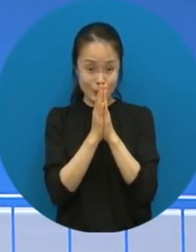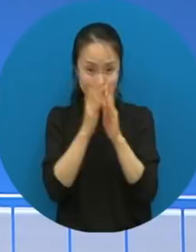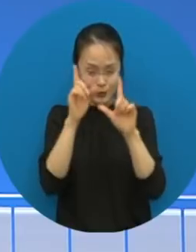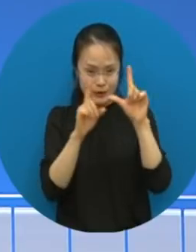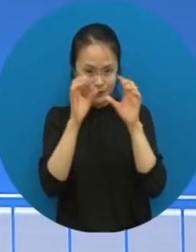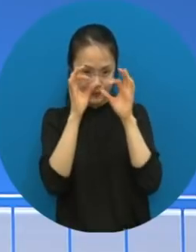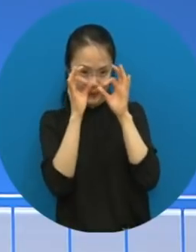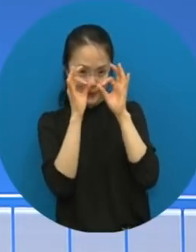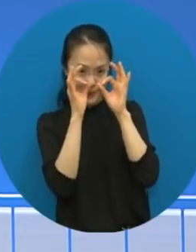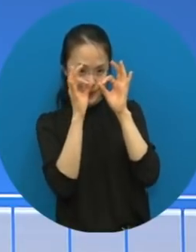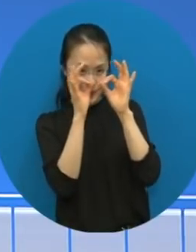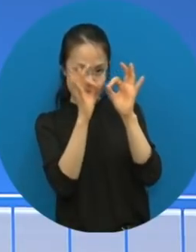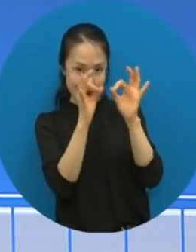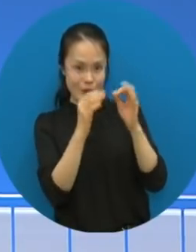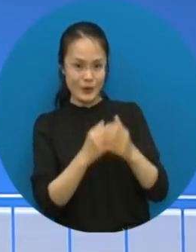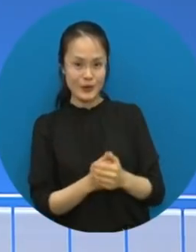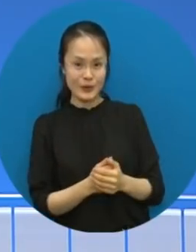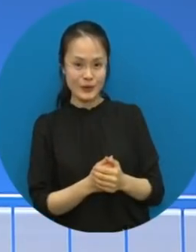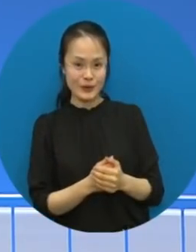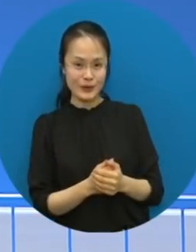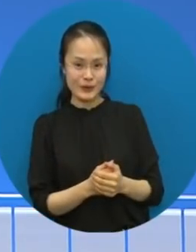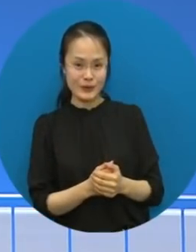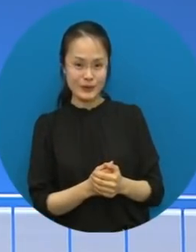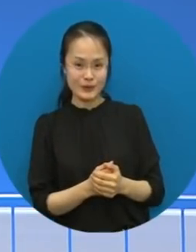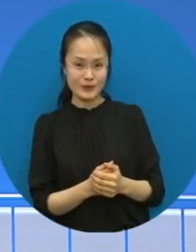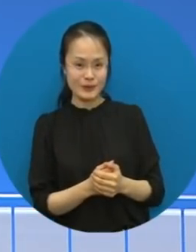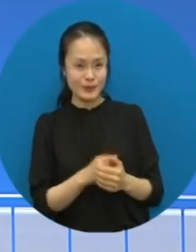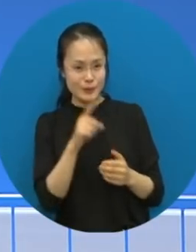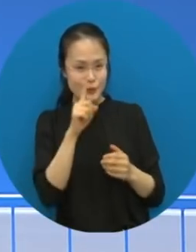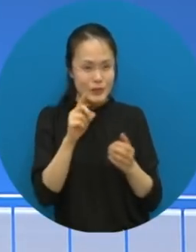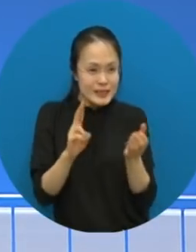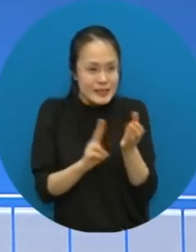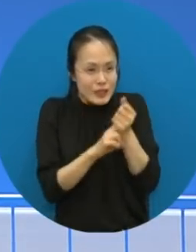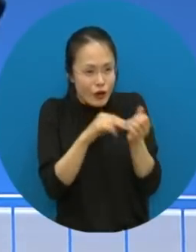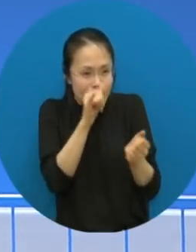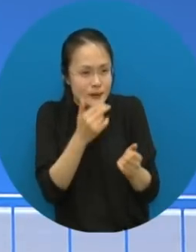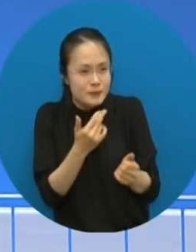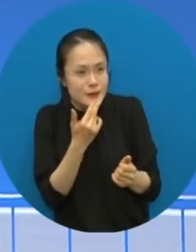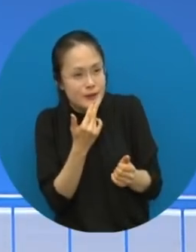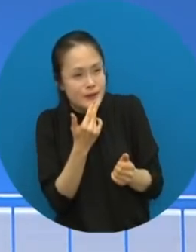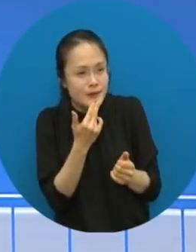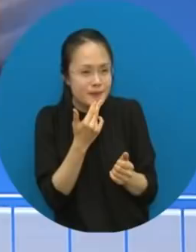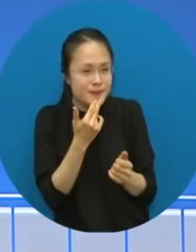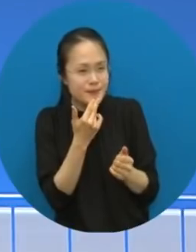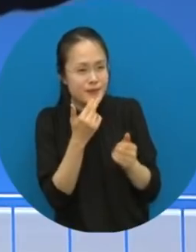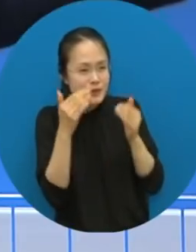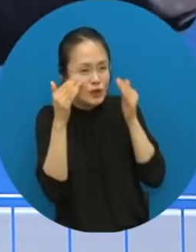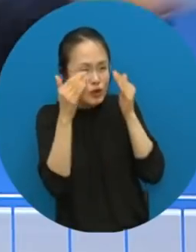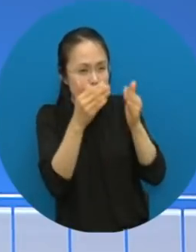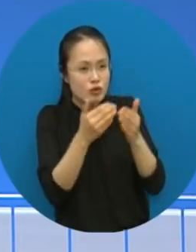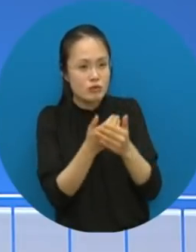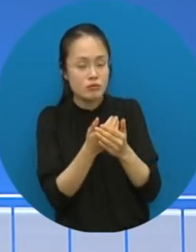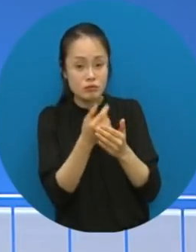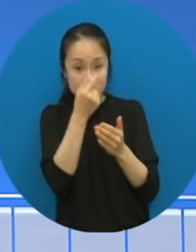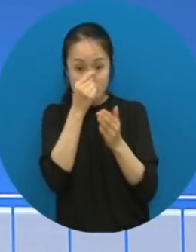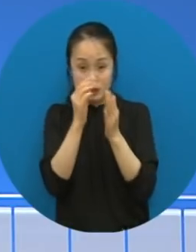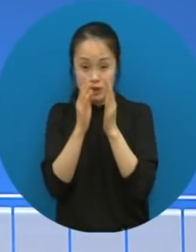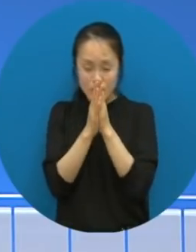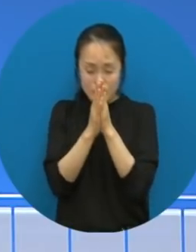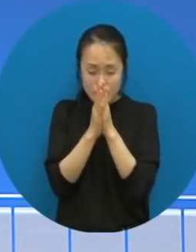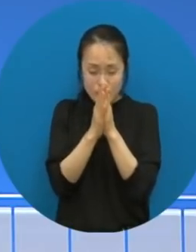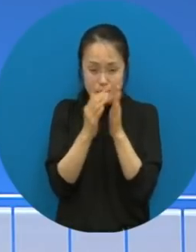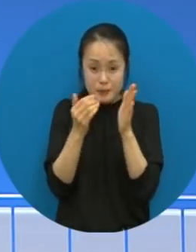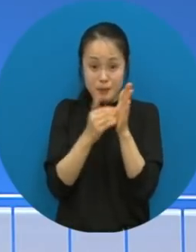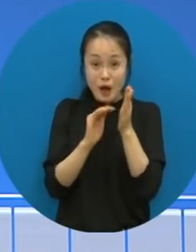이게 무슨 일이 일어나야 되니까요 말이죠. 근데 기도를 다 끝내셨는데 펑! 멸치가